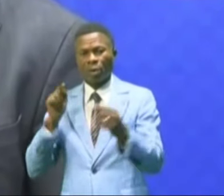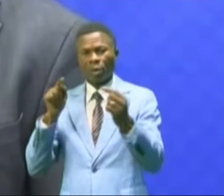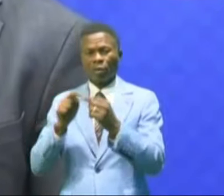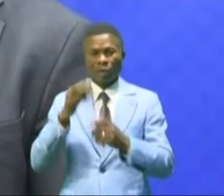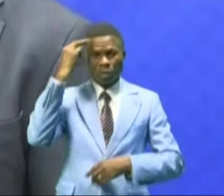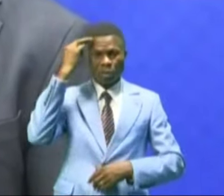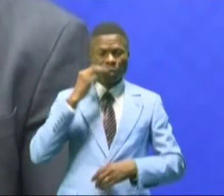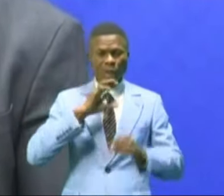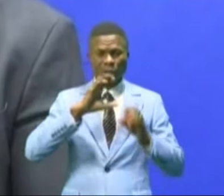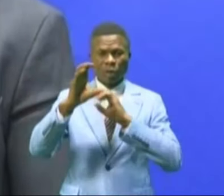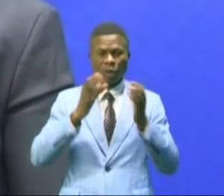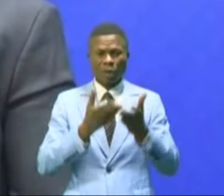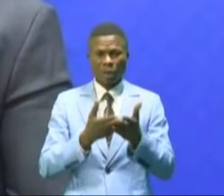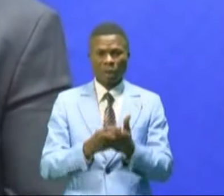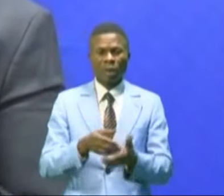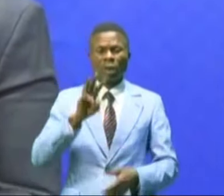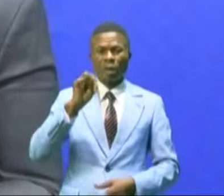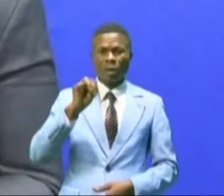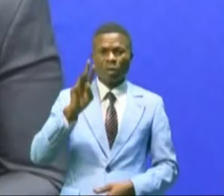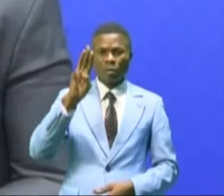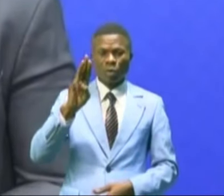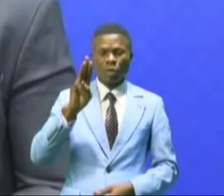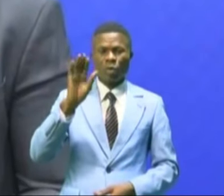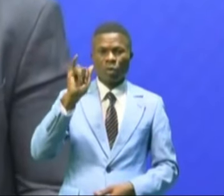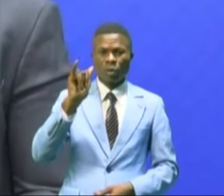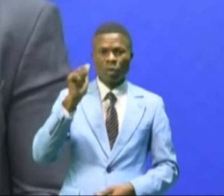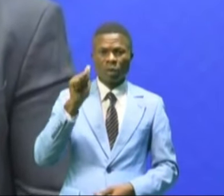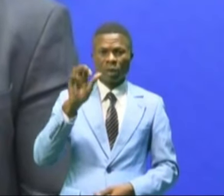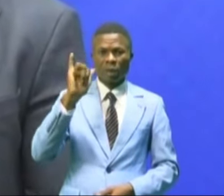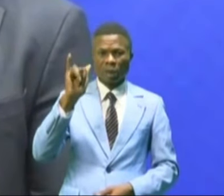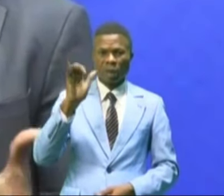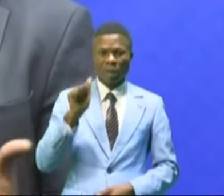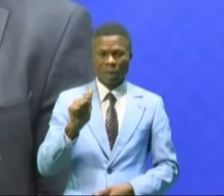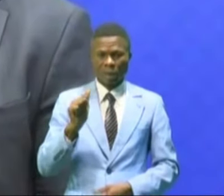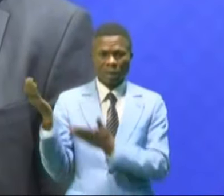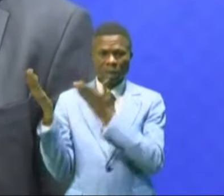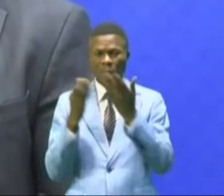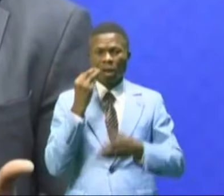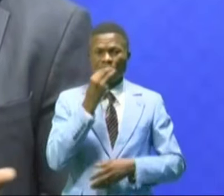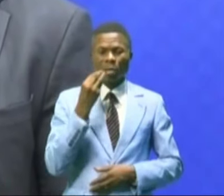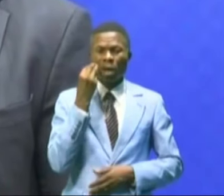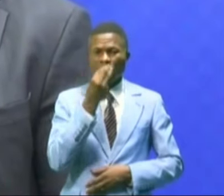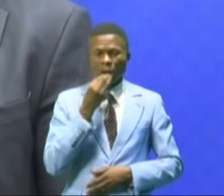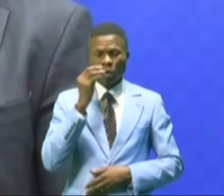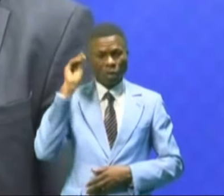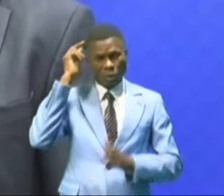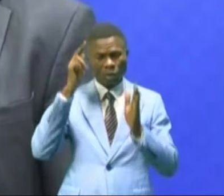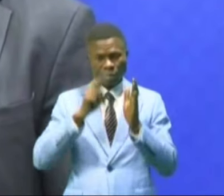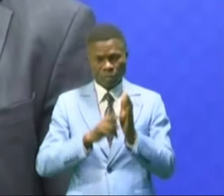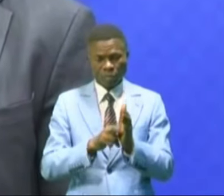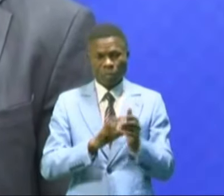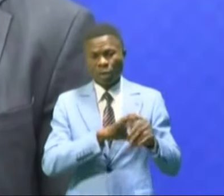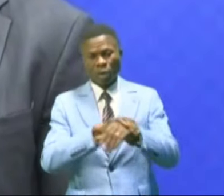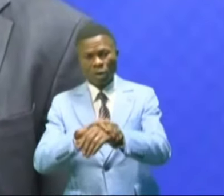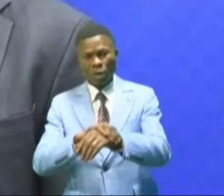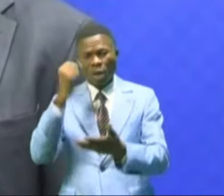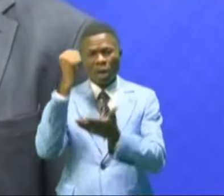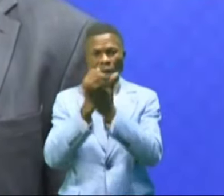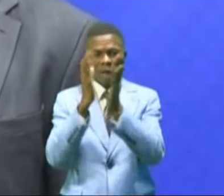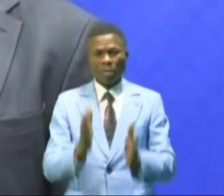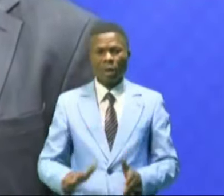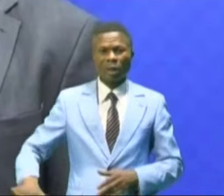la Communication, qui n'est pas que ministre, mais porte-parole du gouvernement, puisque pour nous, de l'ambassade des États-Unis, il était